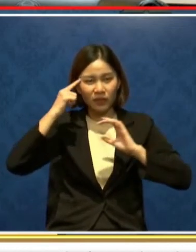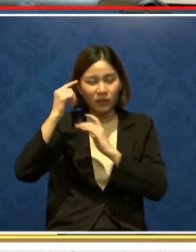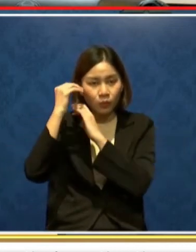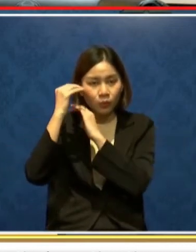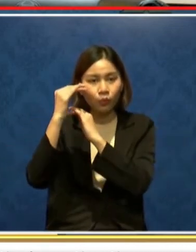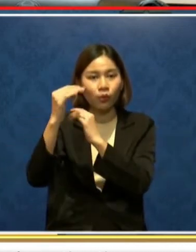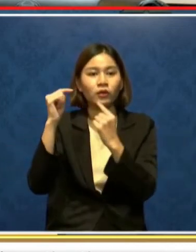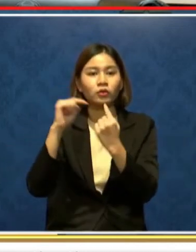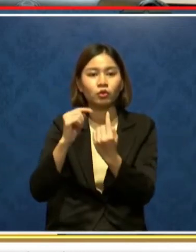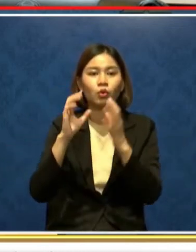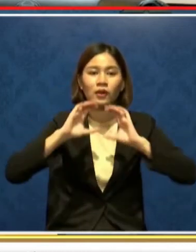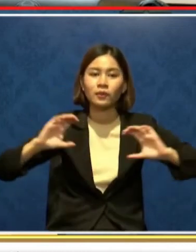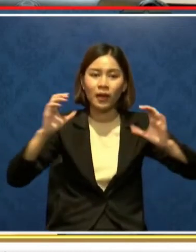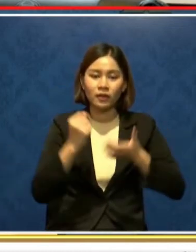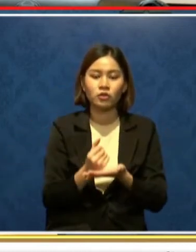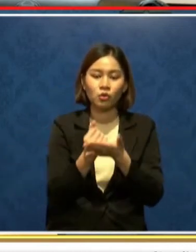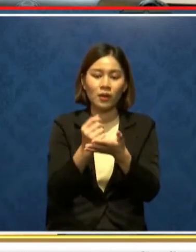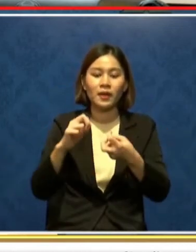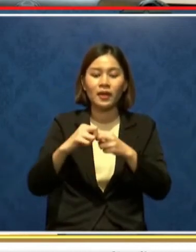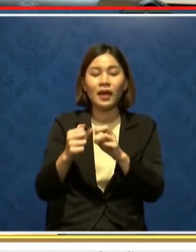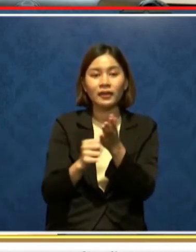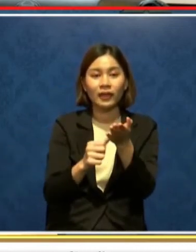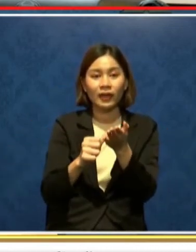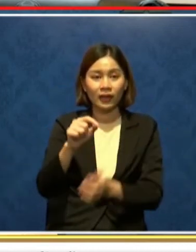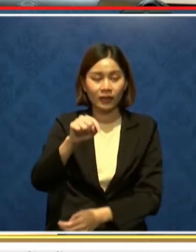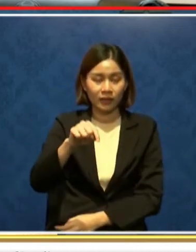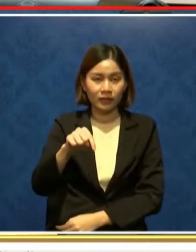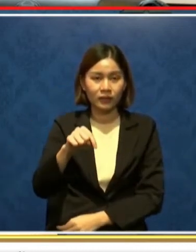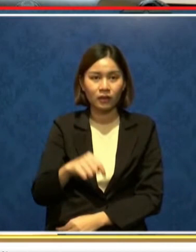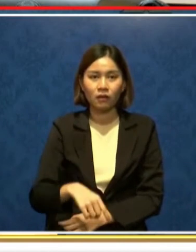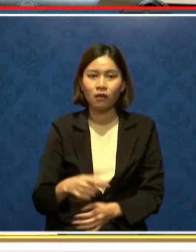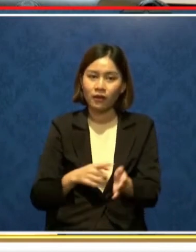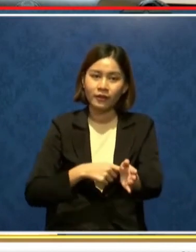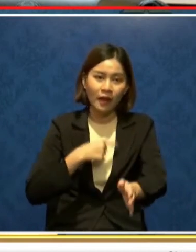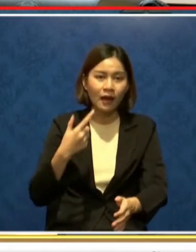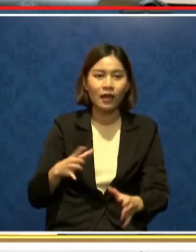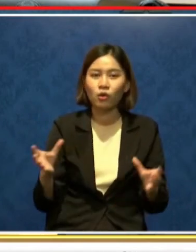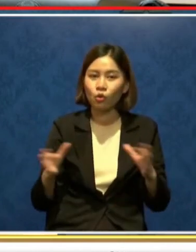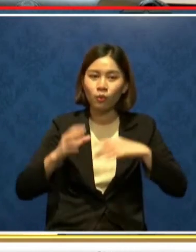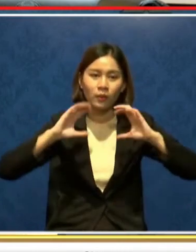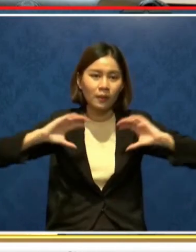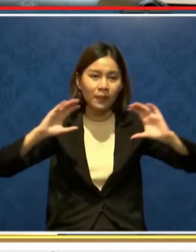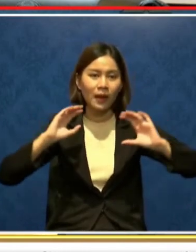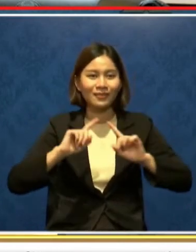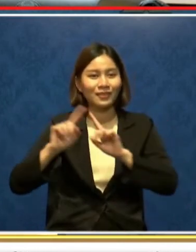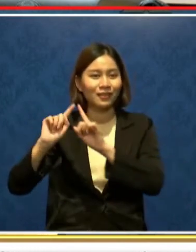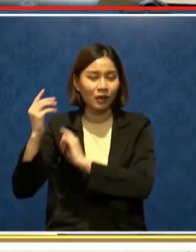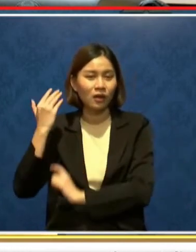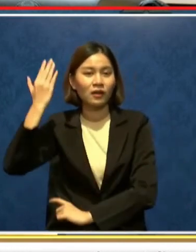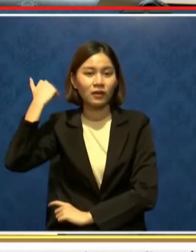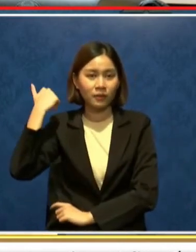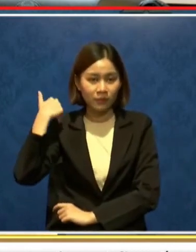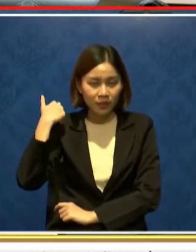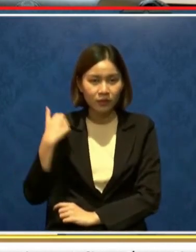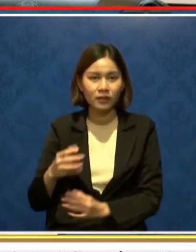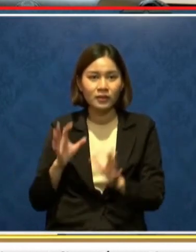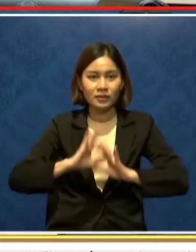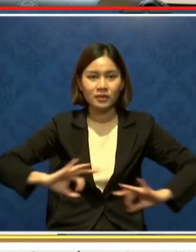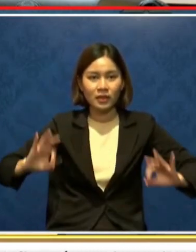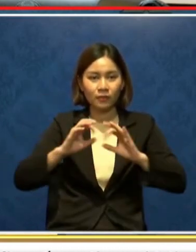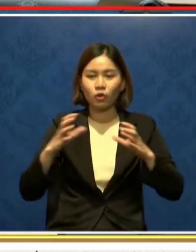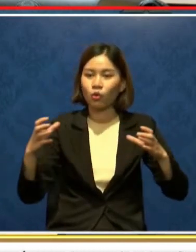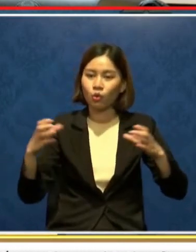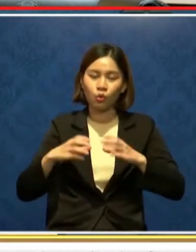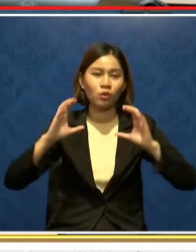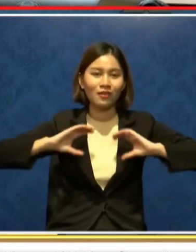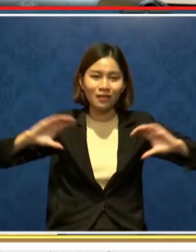เรื่องของรัฐบาลในการแก้ไขปัญหาเรื่องนี้หลายยุคหลายสมัยครับท่านประธานครับโดยเฉพาะรัฐบาลกี่